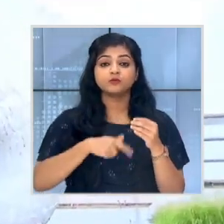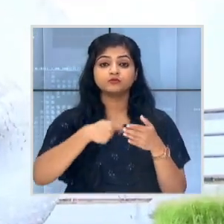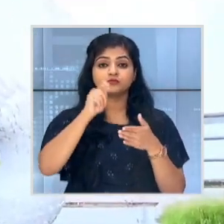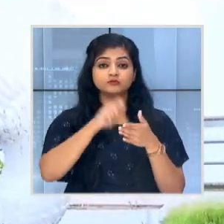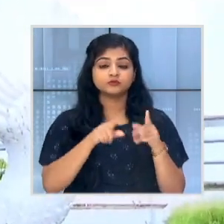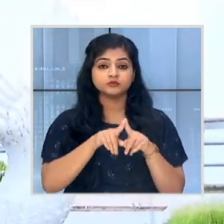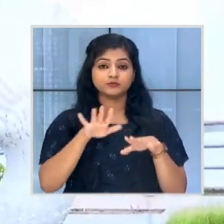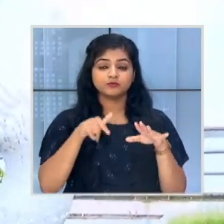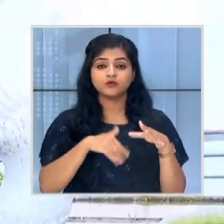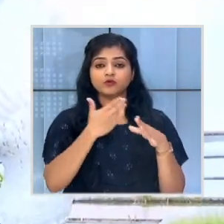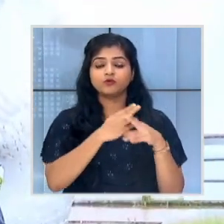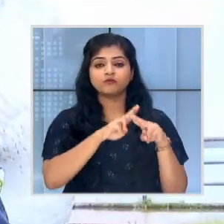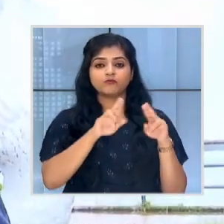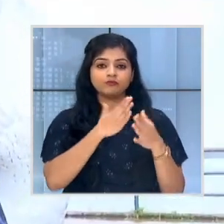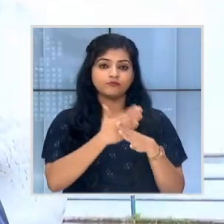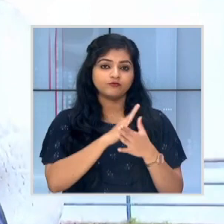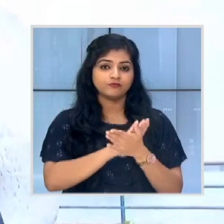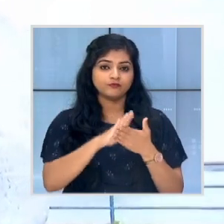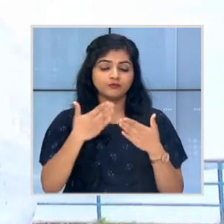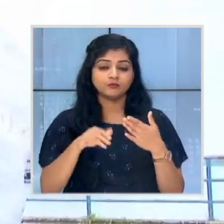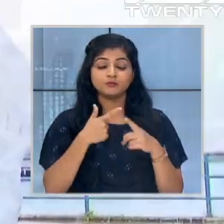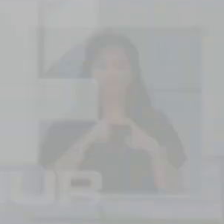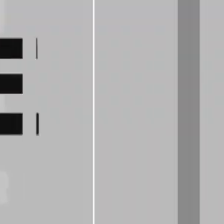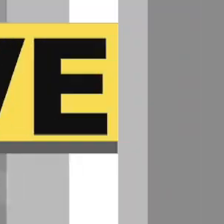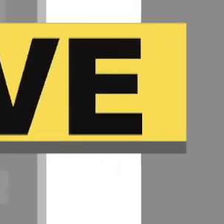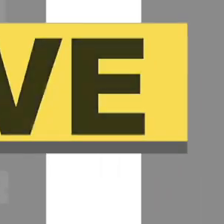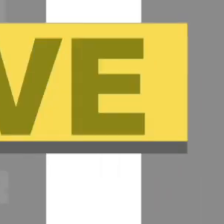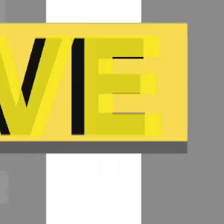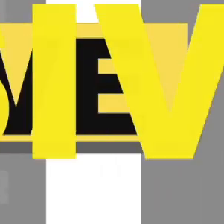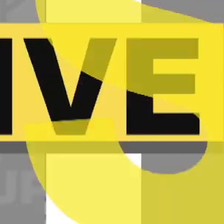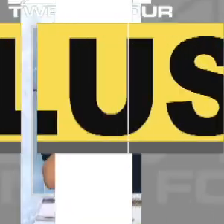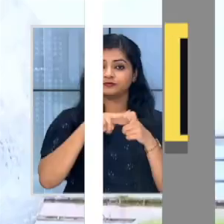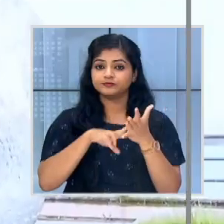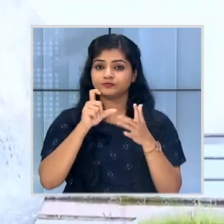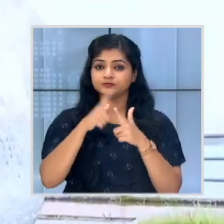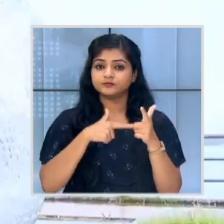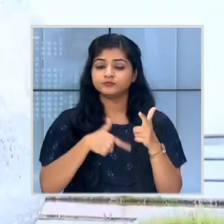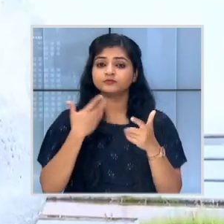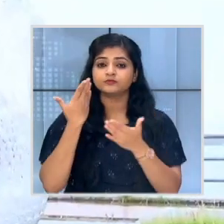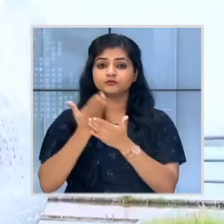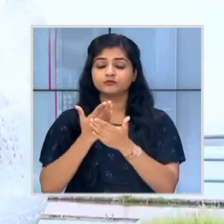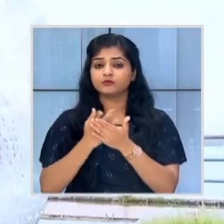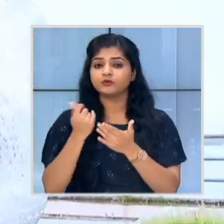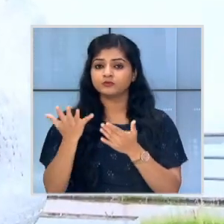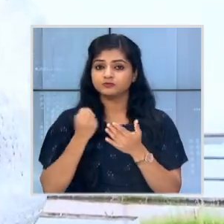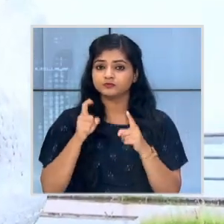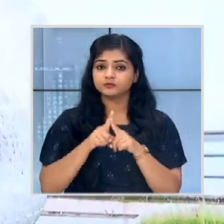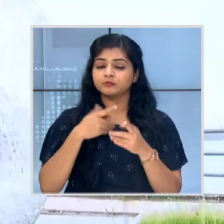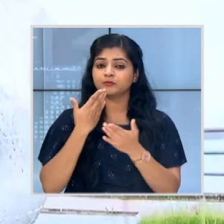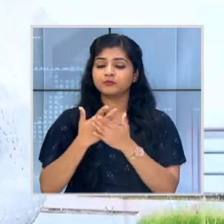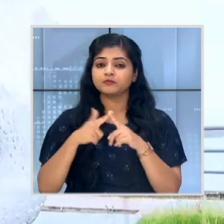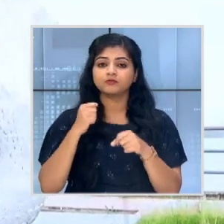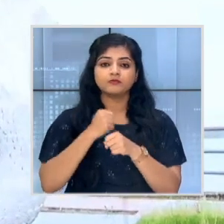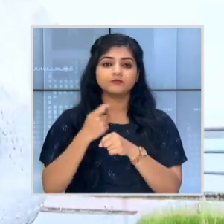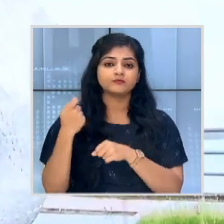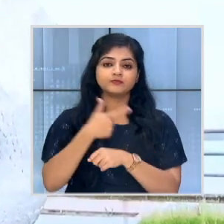ഈ നിർമ്മാണം പൂർത്തിയാക്കുന്നു. തുടർന്ന് ഇതുമായി ബന്ധപ്പെട്ട സർക്കാർ ഏജൻസികളെ നിരവധി തവണ സമീപിച്ചപ്പോൾ പോലും അനുഭാവപൂർണ്ണമായ ഒരു സമീപനവും സർക്കാരിൻ്റെ ഭാഗത്തുനിന്ന് ഉണ്ടായില്ല.